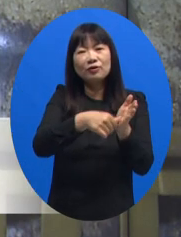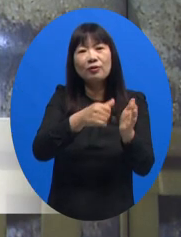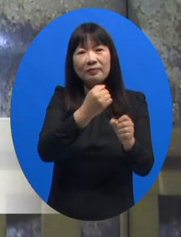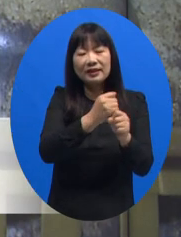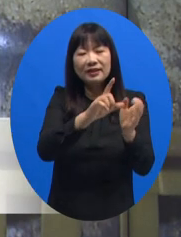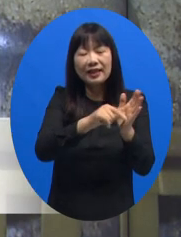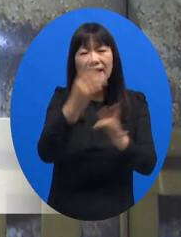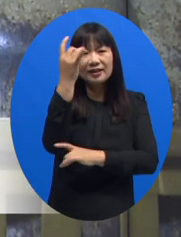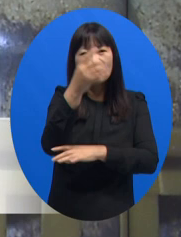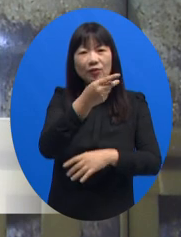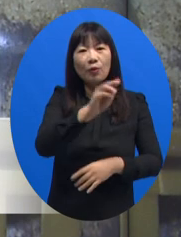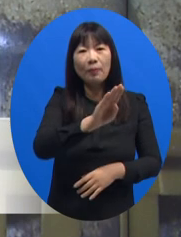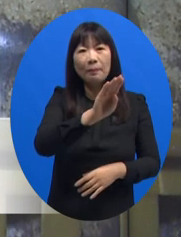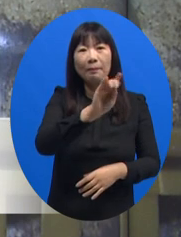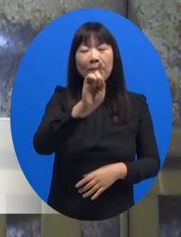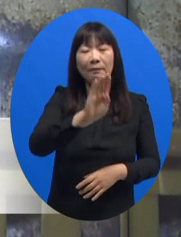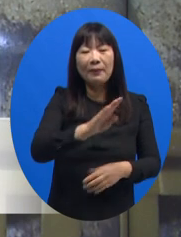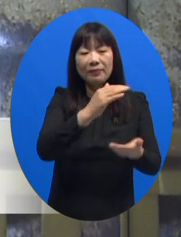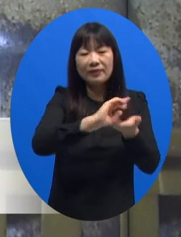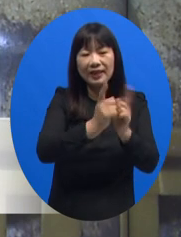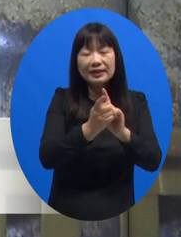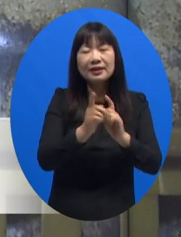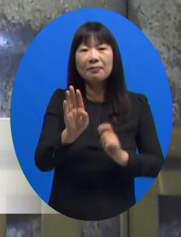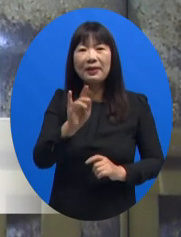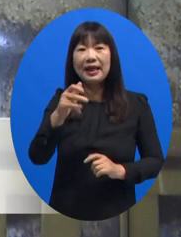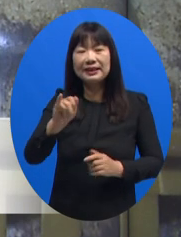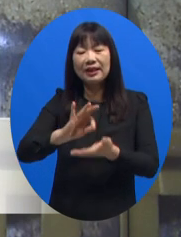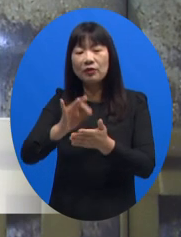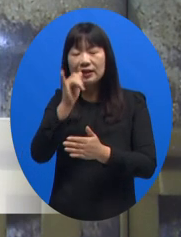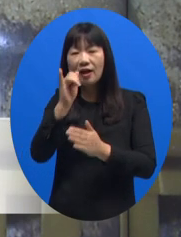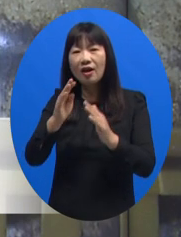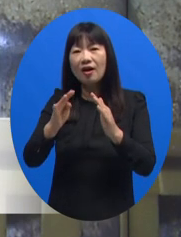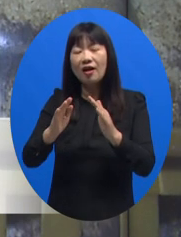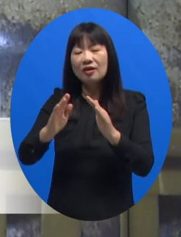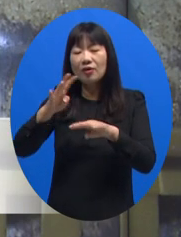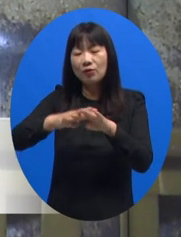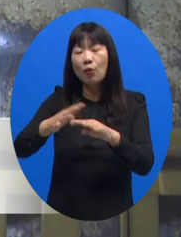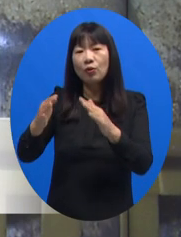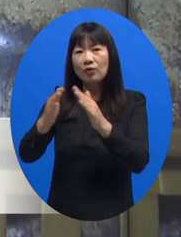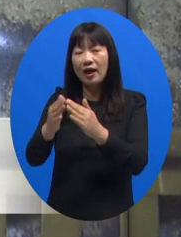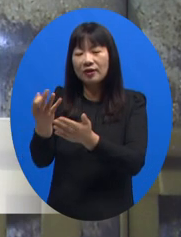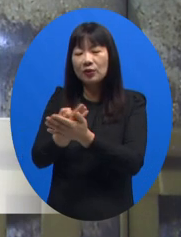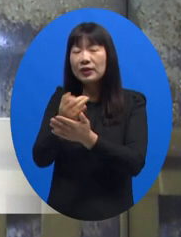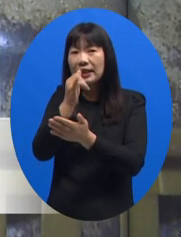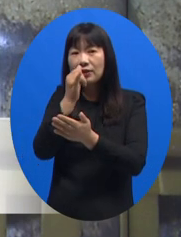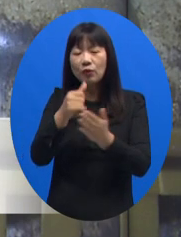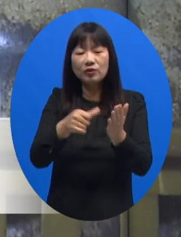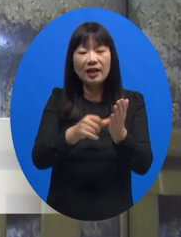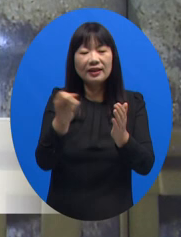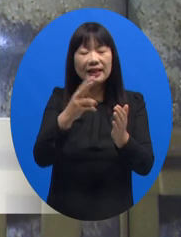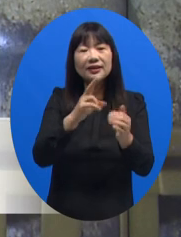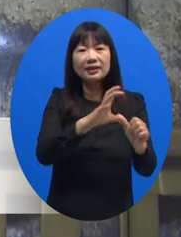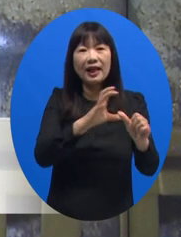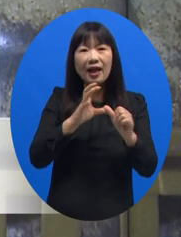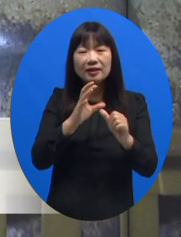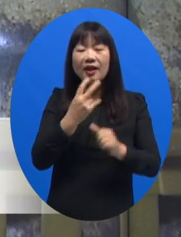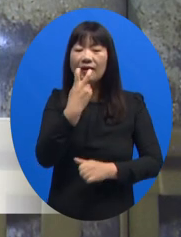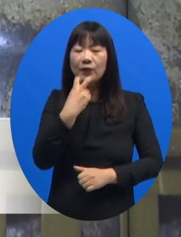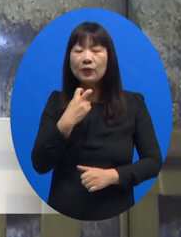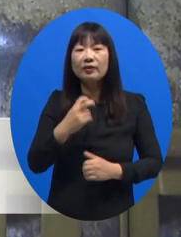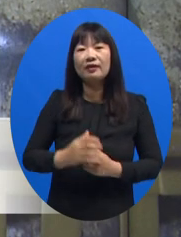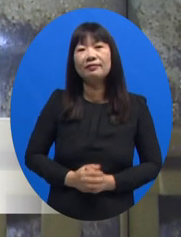대신 버섯 배지를 이용하는 건데요. 농가 소득은 올리고 자원을 재활용할 수 있는 일석이조의 효과가